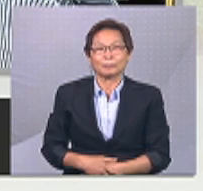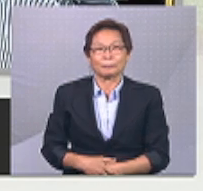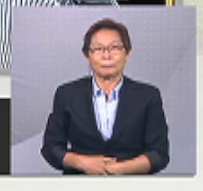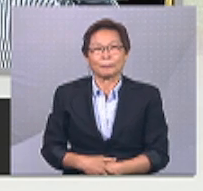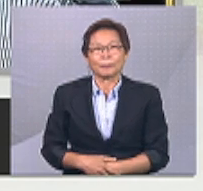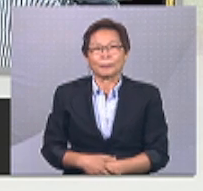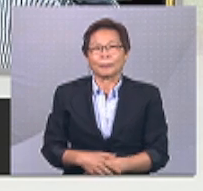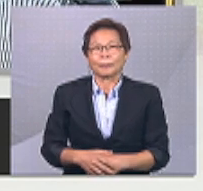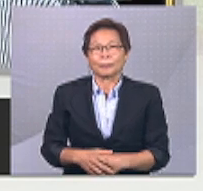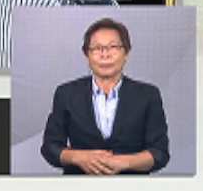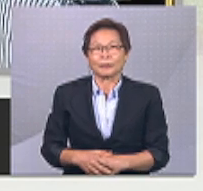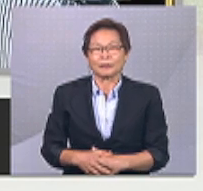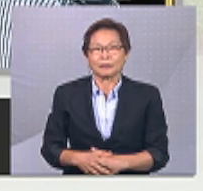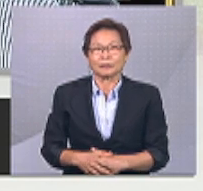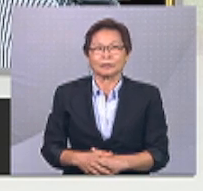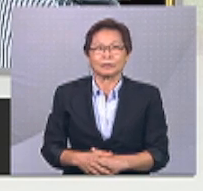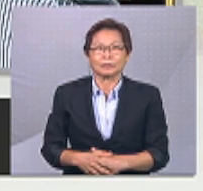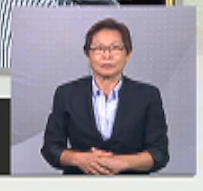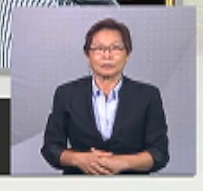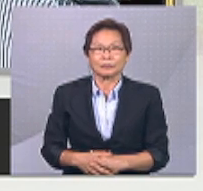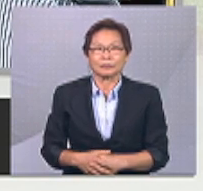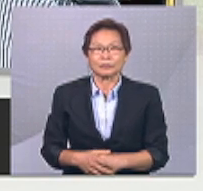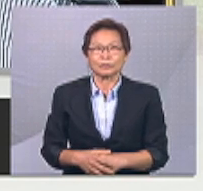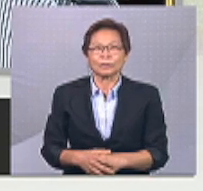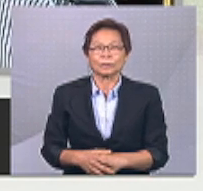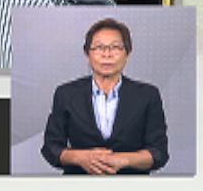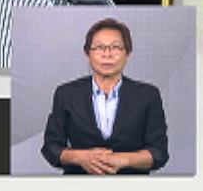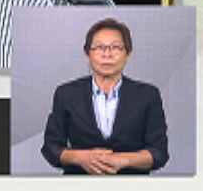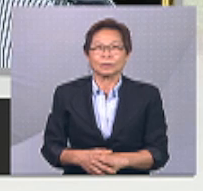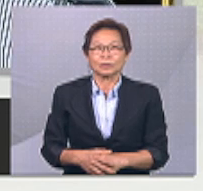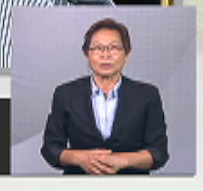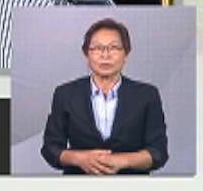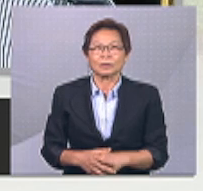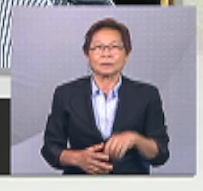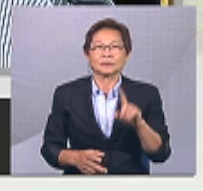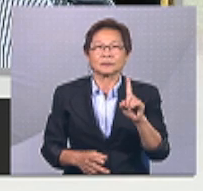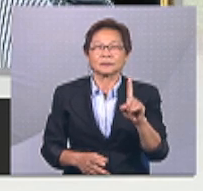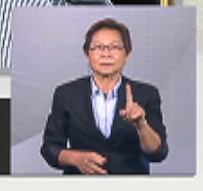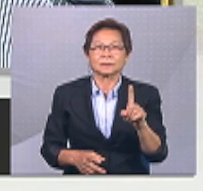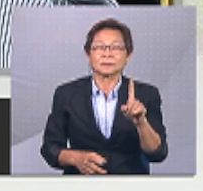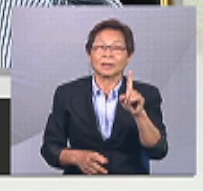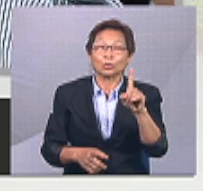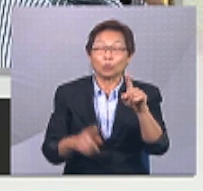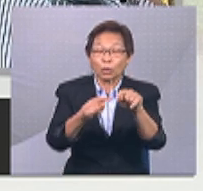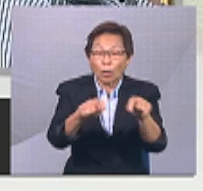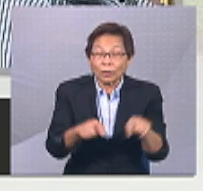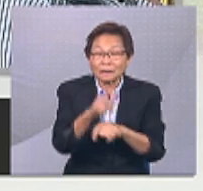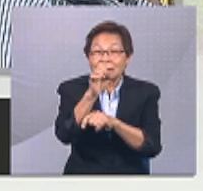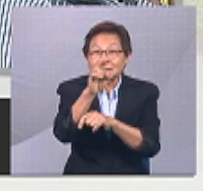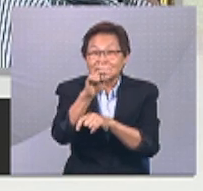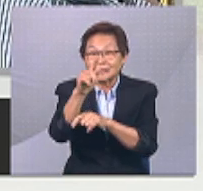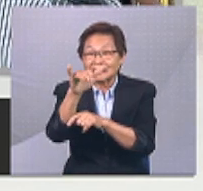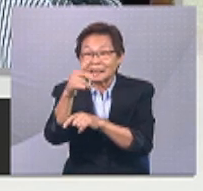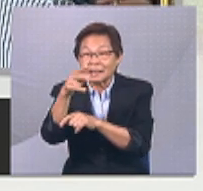berkaitan 39 daripada kes ini dikatakan daripada satu kawasan di Sendayan melibatkan offshoot,